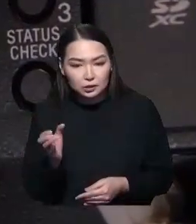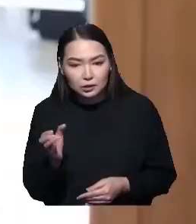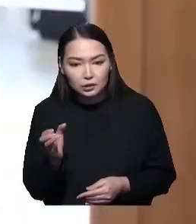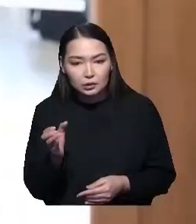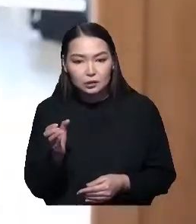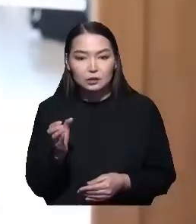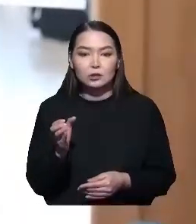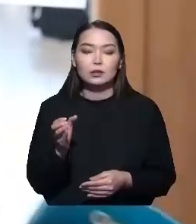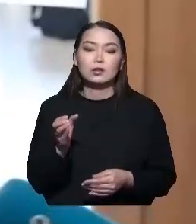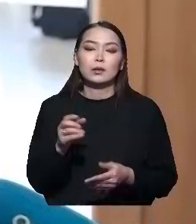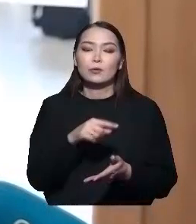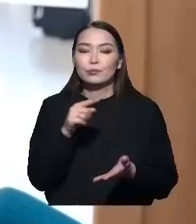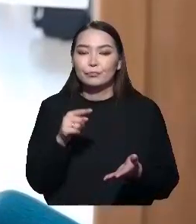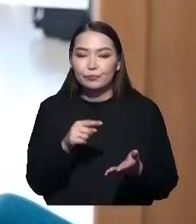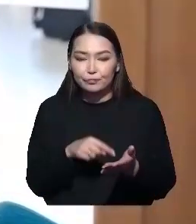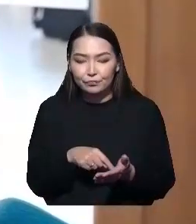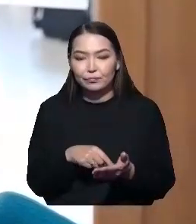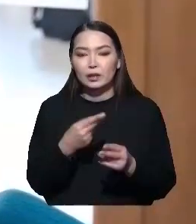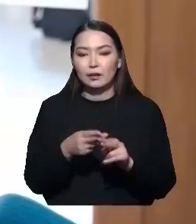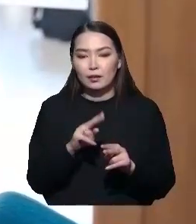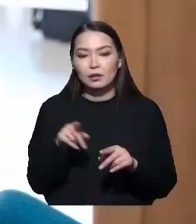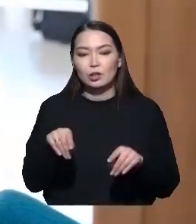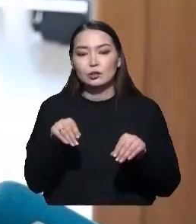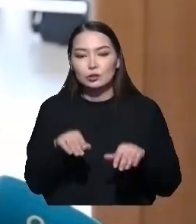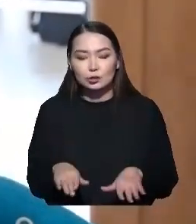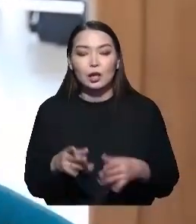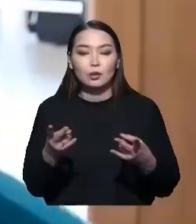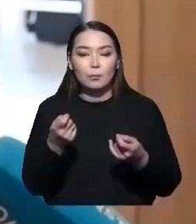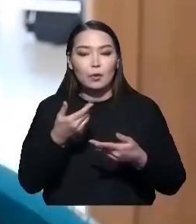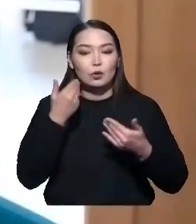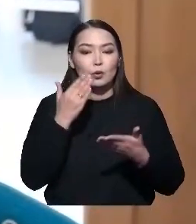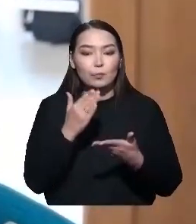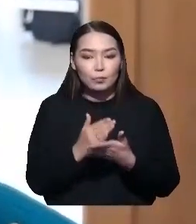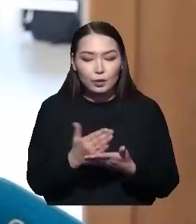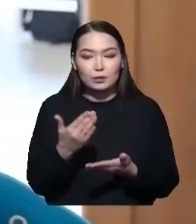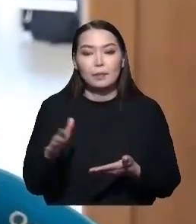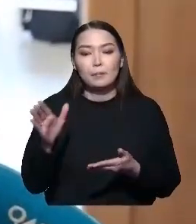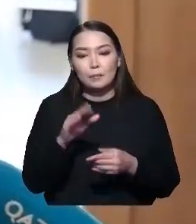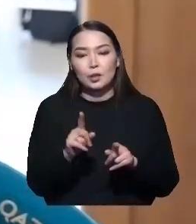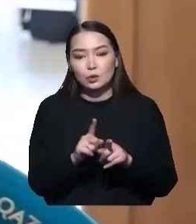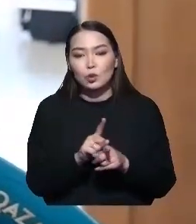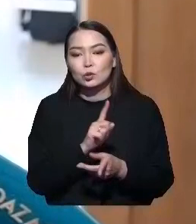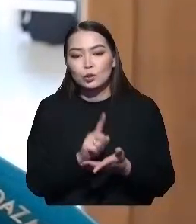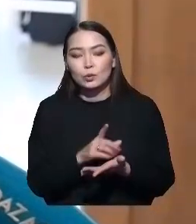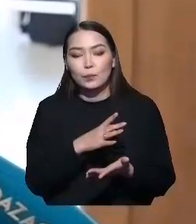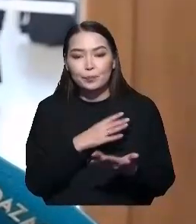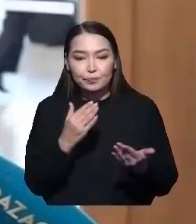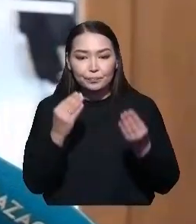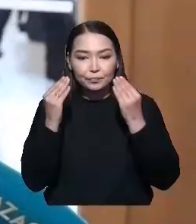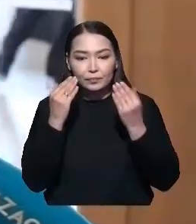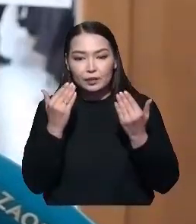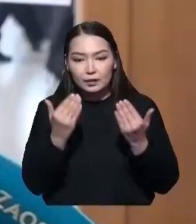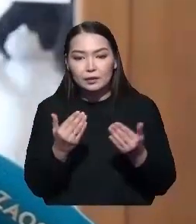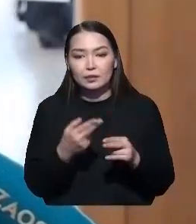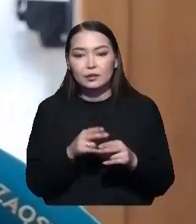мысалы, гранттың аясын кеңейту керек. Ол тек қана мақала жазу үшін берілмеу керек. Мысалы, ол ғылыми